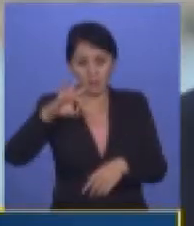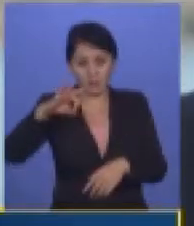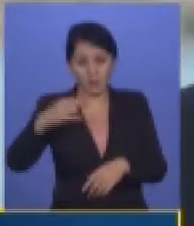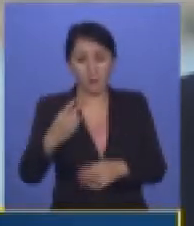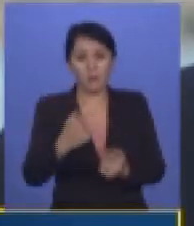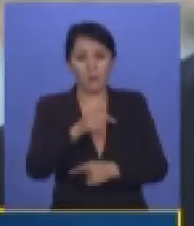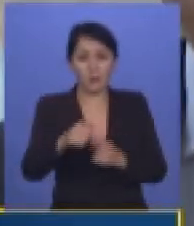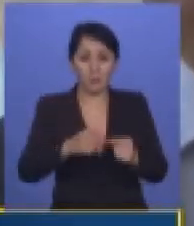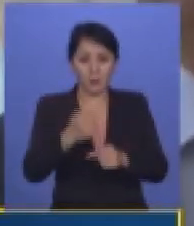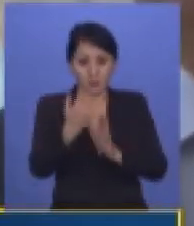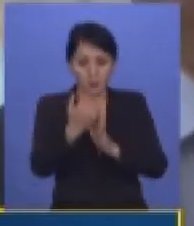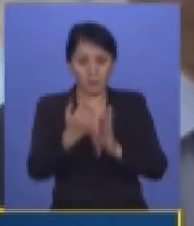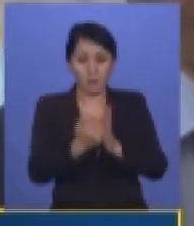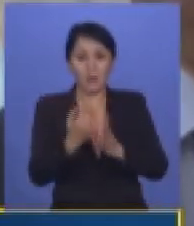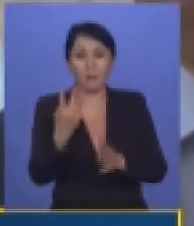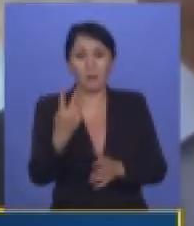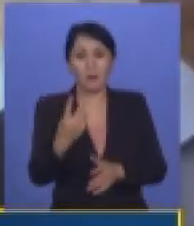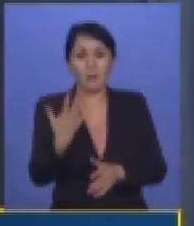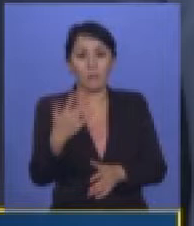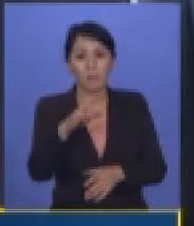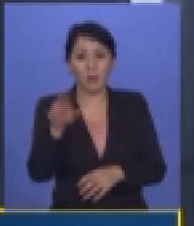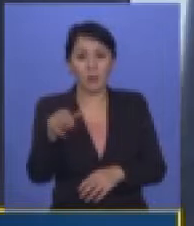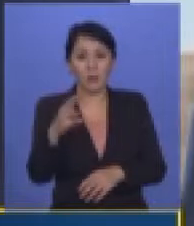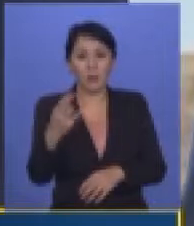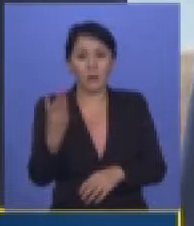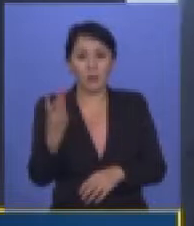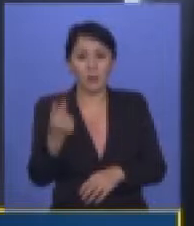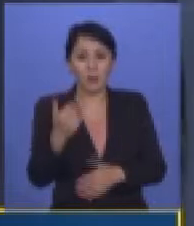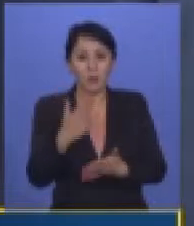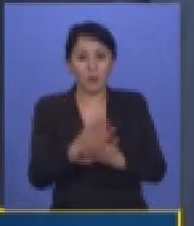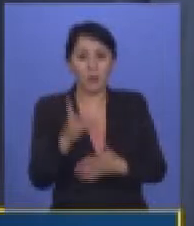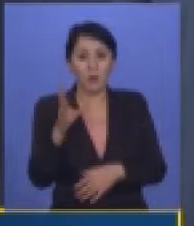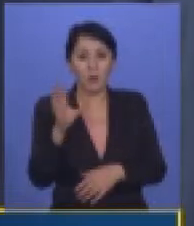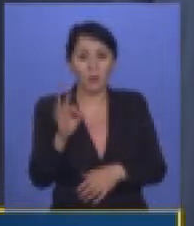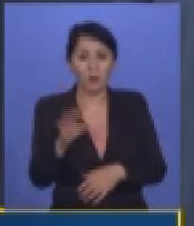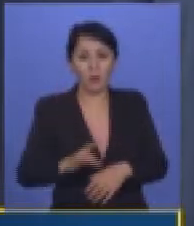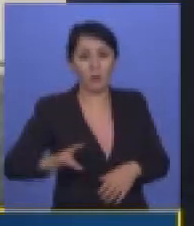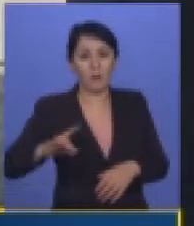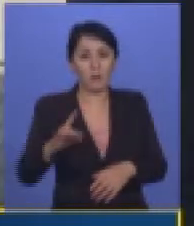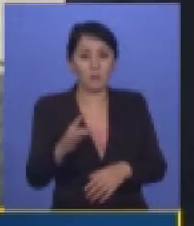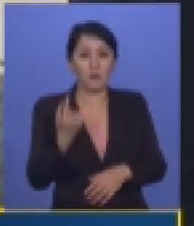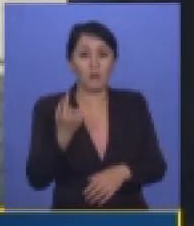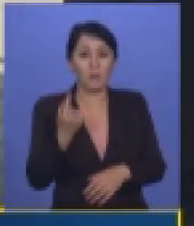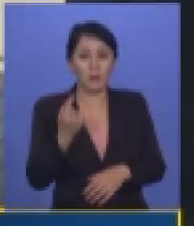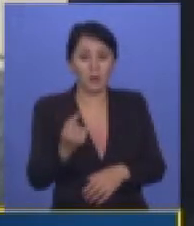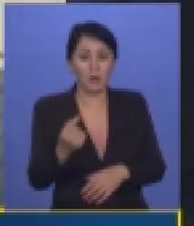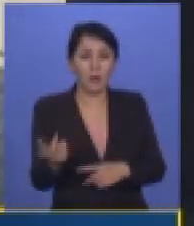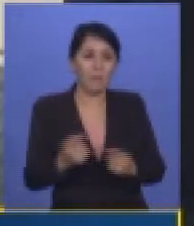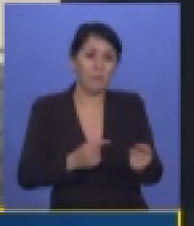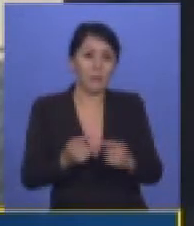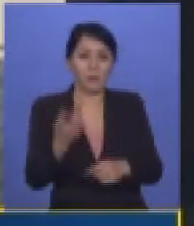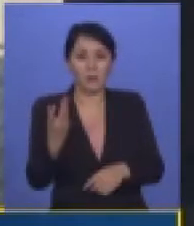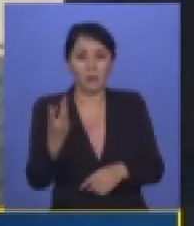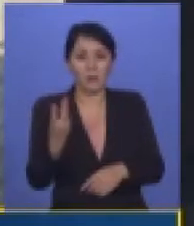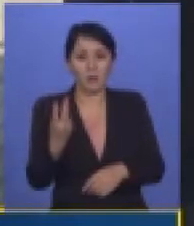жауапкершілігі тұрғысынан Қазақмыс биыл 25 миллиард теңгеден аса ақша бөлген. Бірақ өңірдегі жұмыс үшін бұл жеткіліксіз. Президент қаржыны